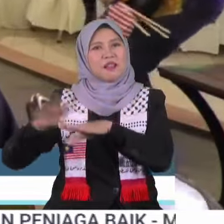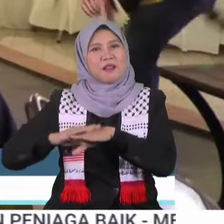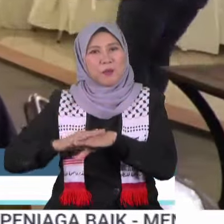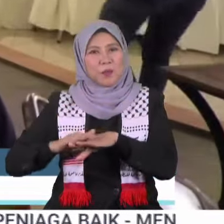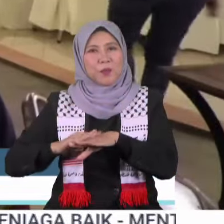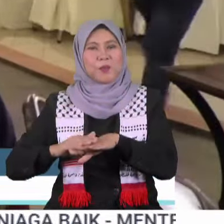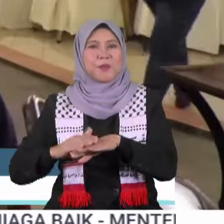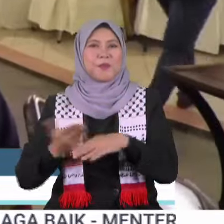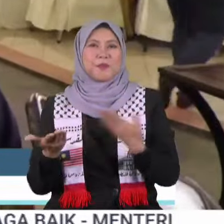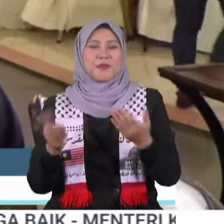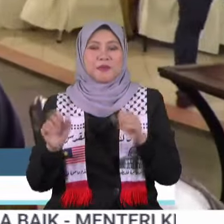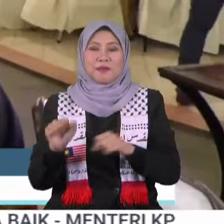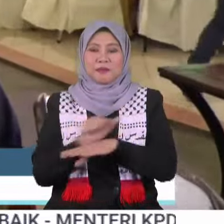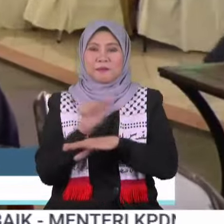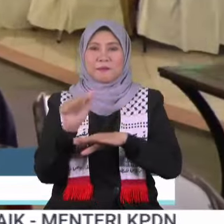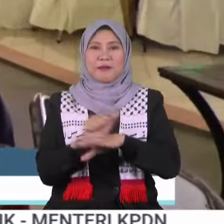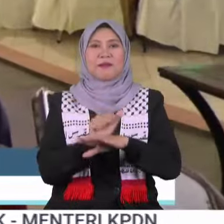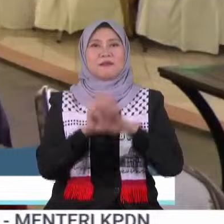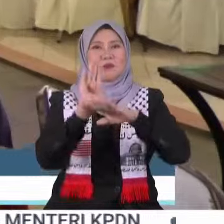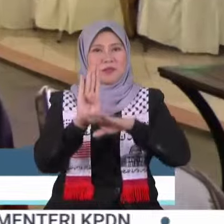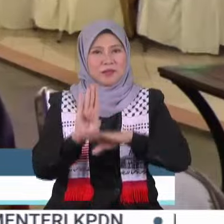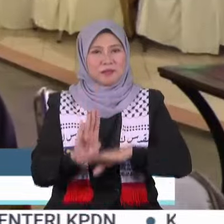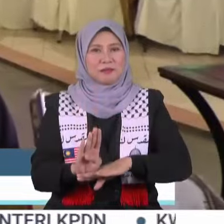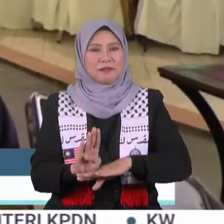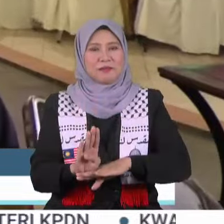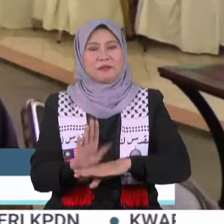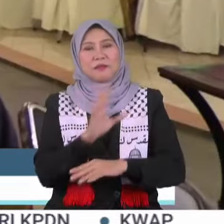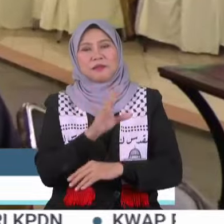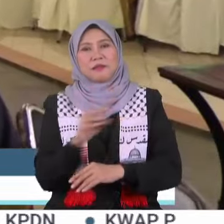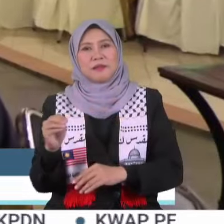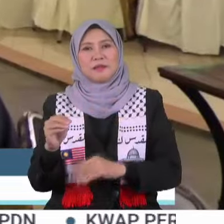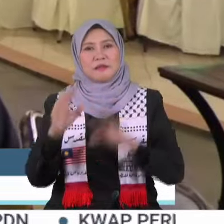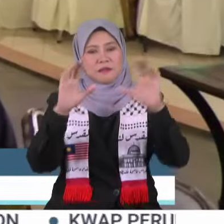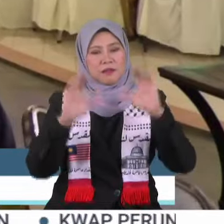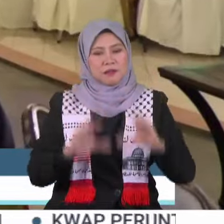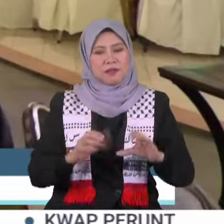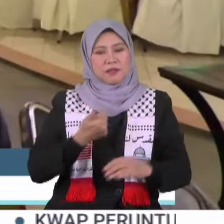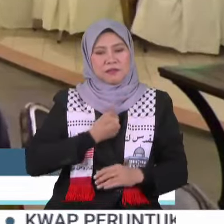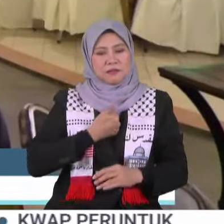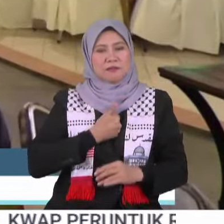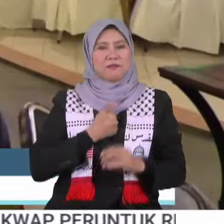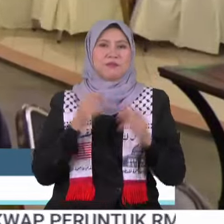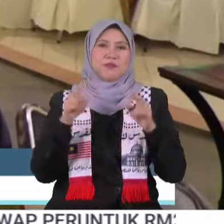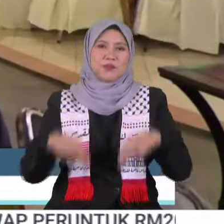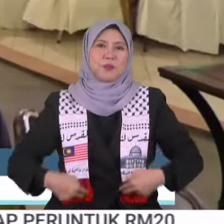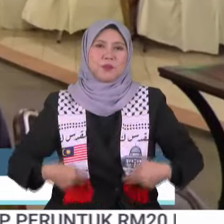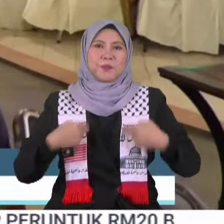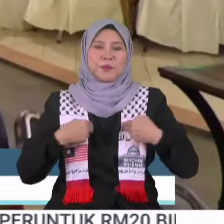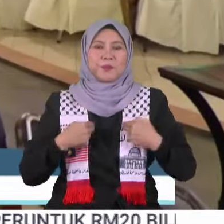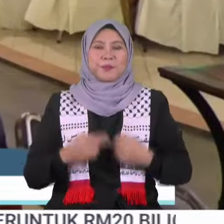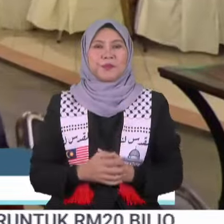yang mengamalkan pelbagai budaya dan juga cara hidup yang berlainan. Kita